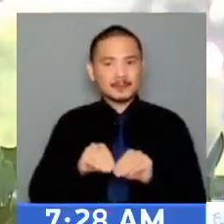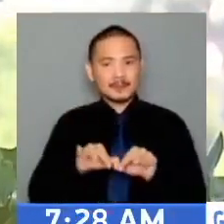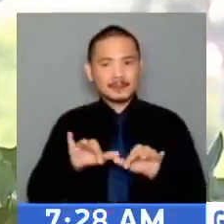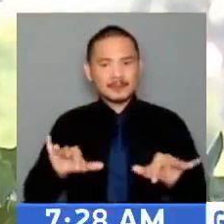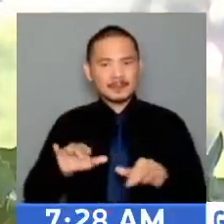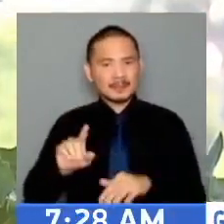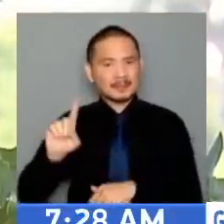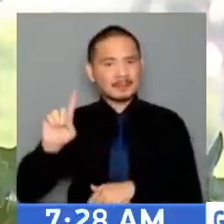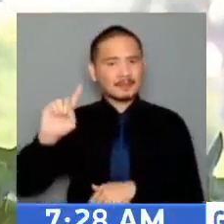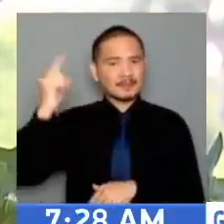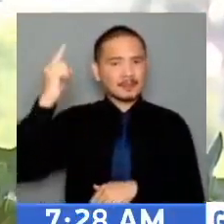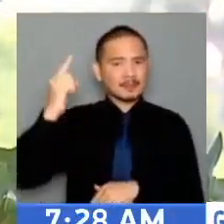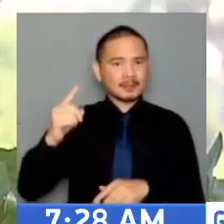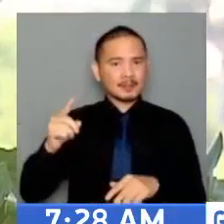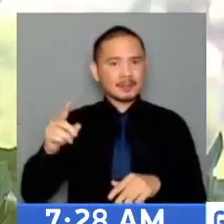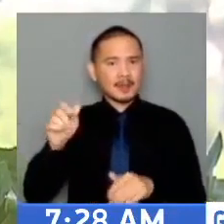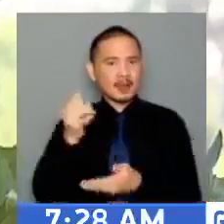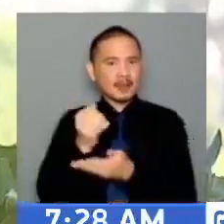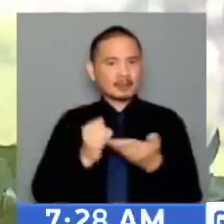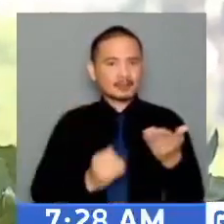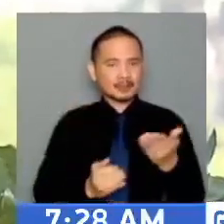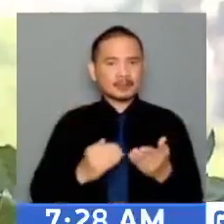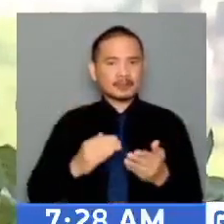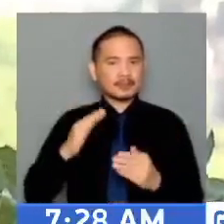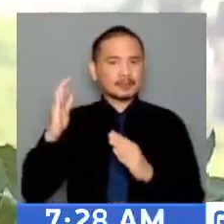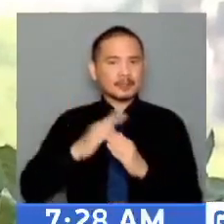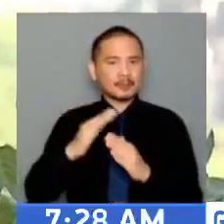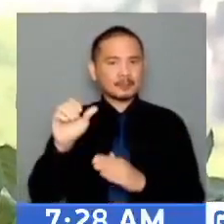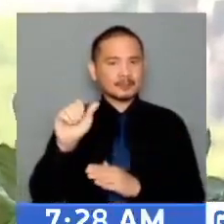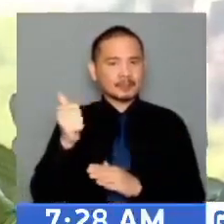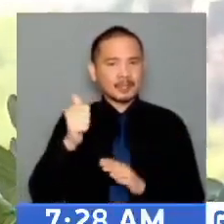top 10 ng Billboard Hot 100 Songs chart.